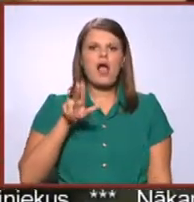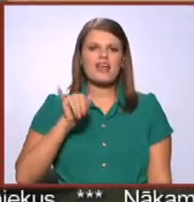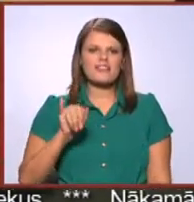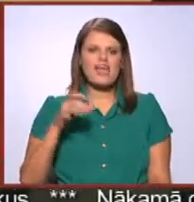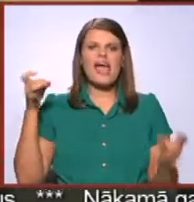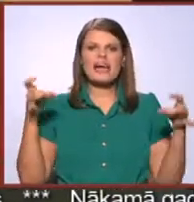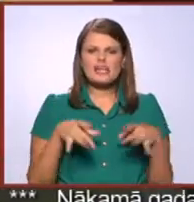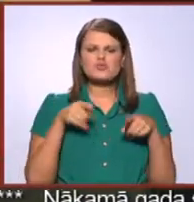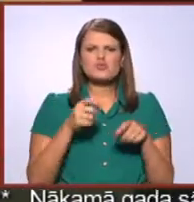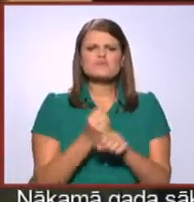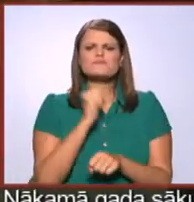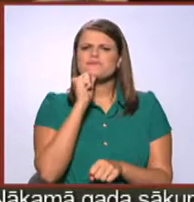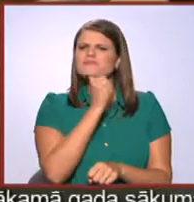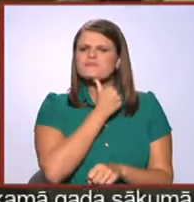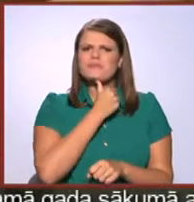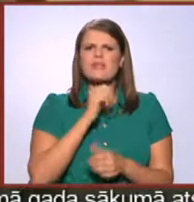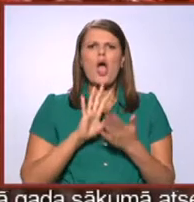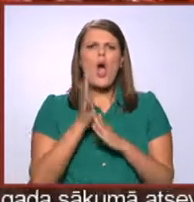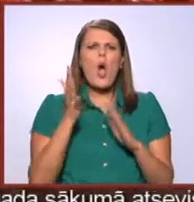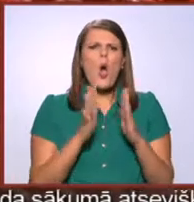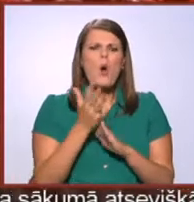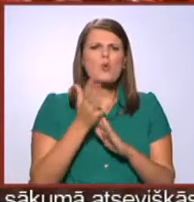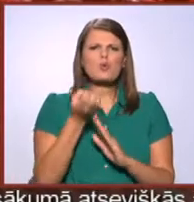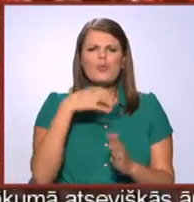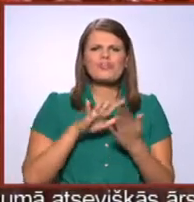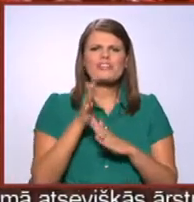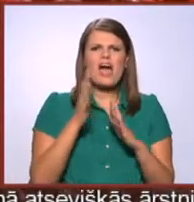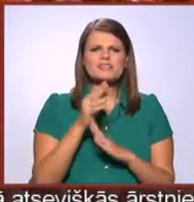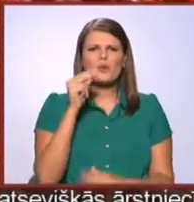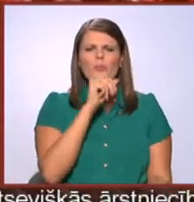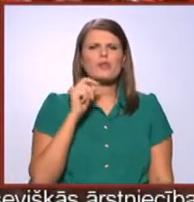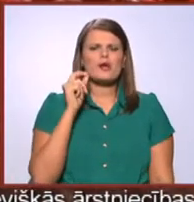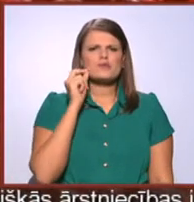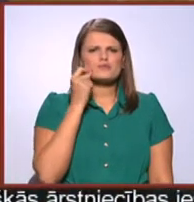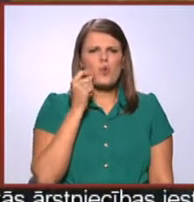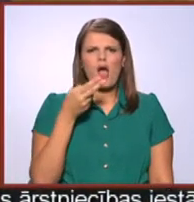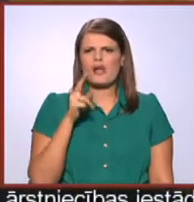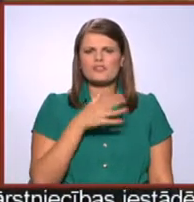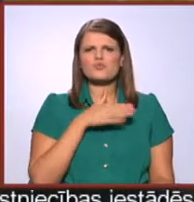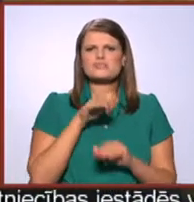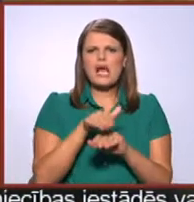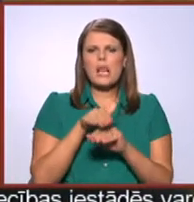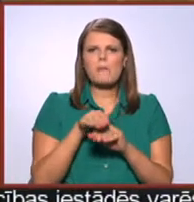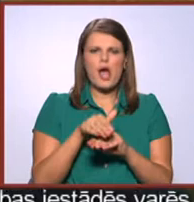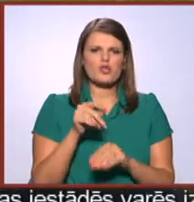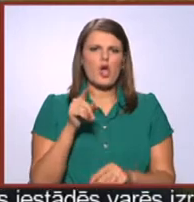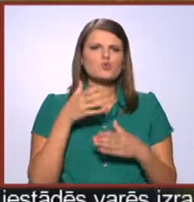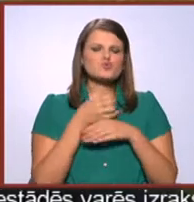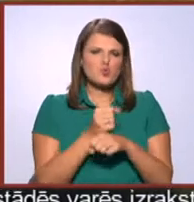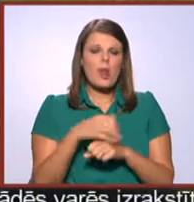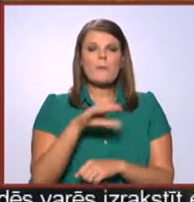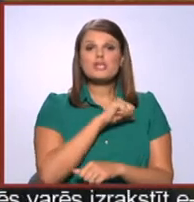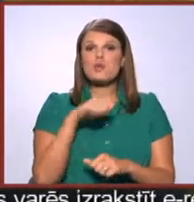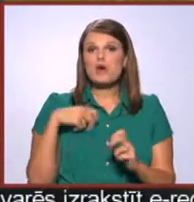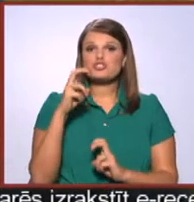cehā top sulīgas augļi un dārzeņu sukādes un pastils, kurās saglabāt ogu sula. Mēs gan paši ražojam, gan arī